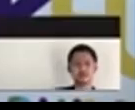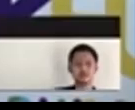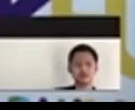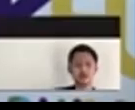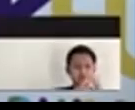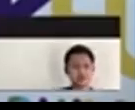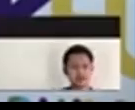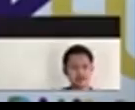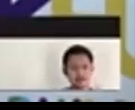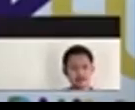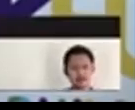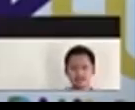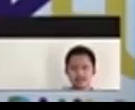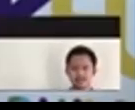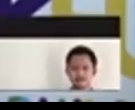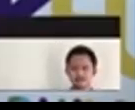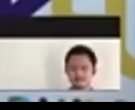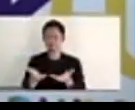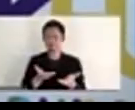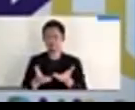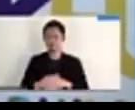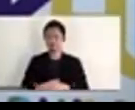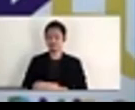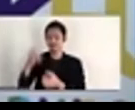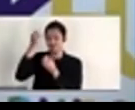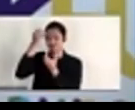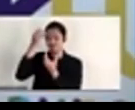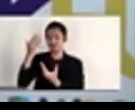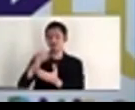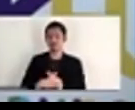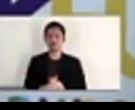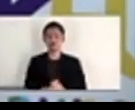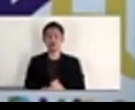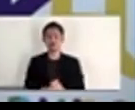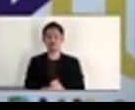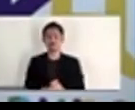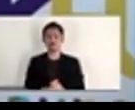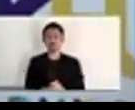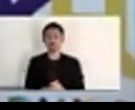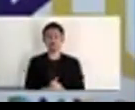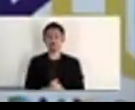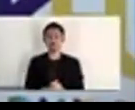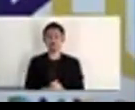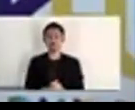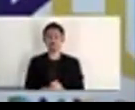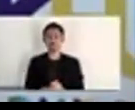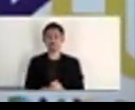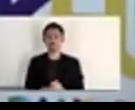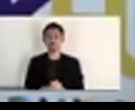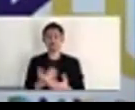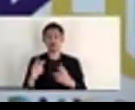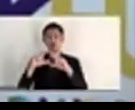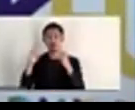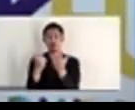penelitian penyediaan informasi berbasis bukti tadi kemudian juga bekerjasama dengan lembaga-lembaga